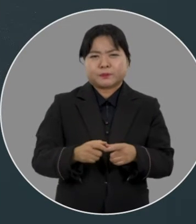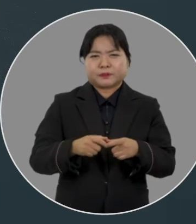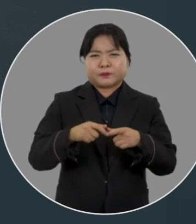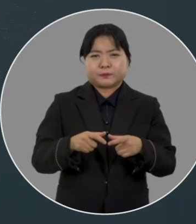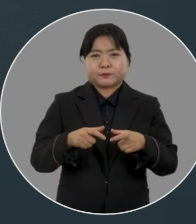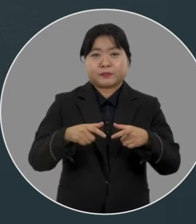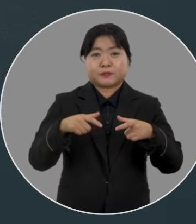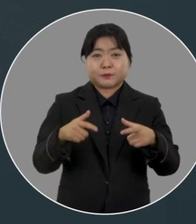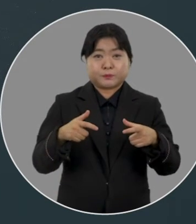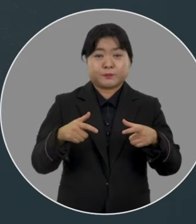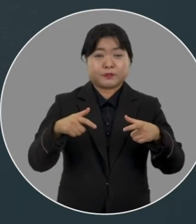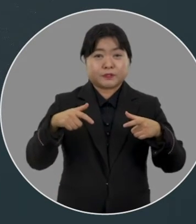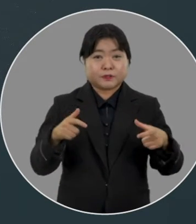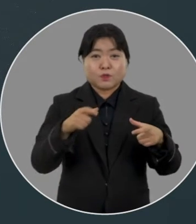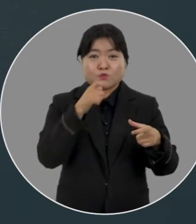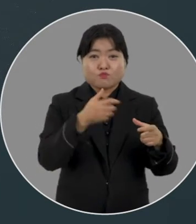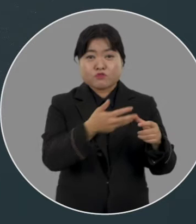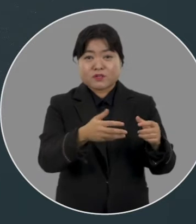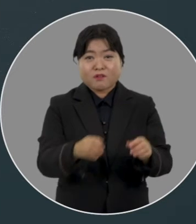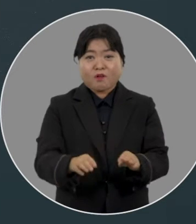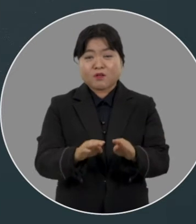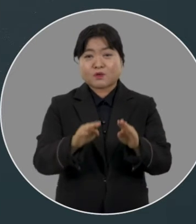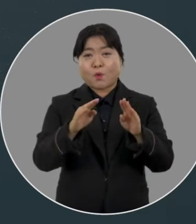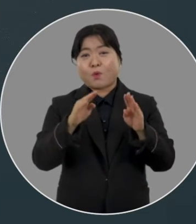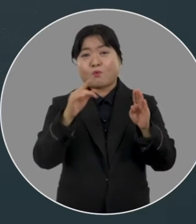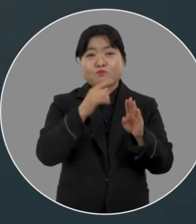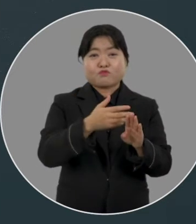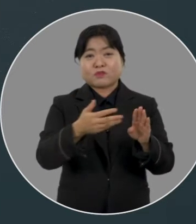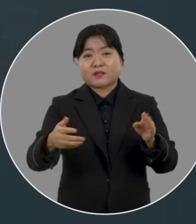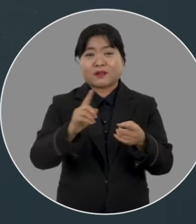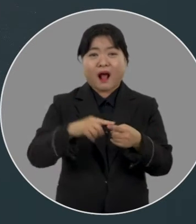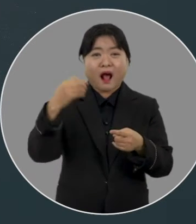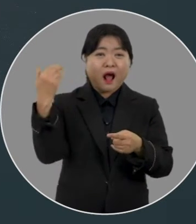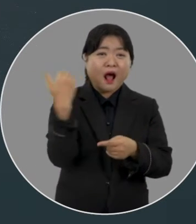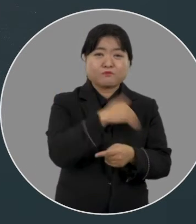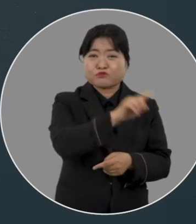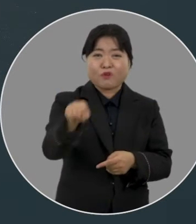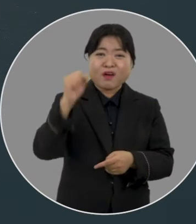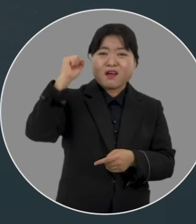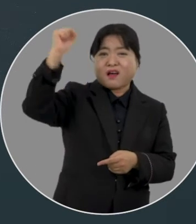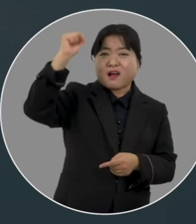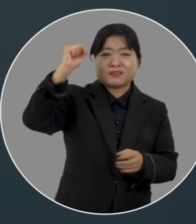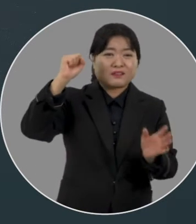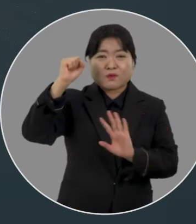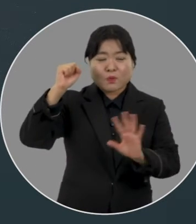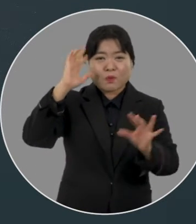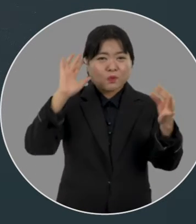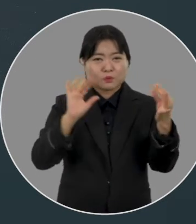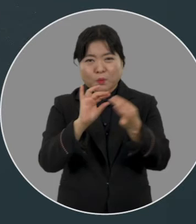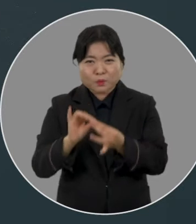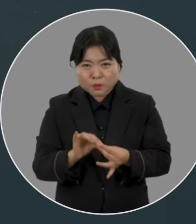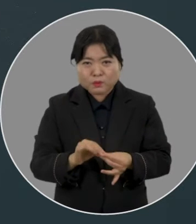조금씩 물길이 열리고 그 물길에 대해서 아무도 항의하지 않고